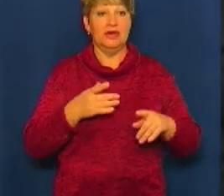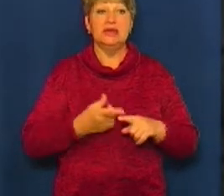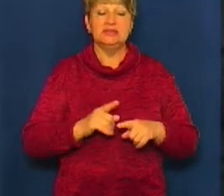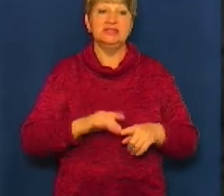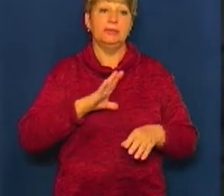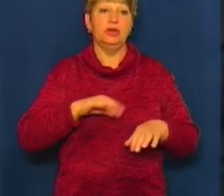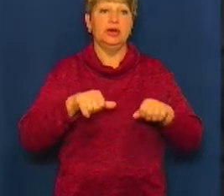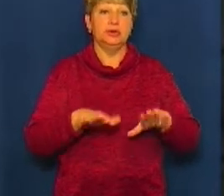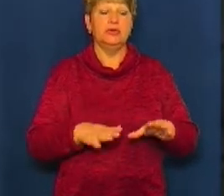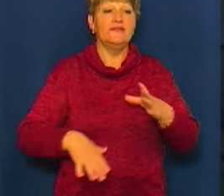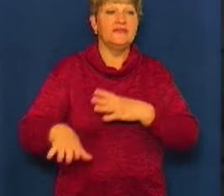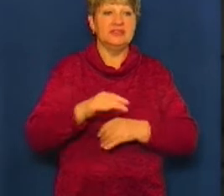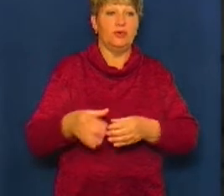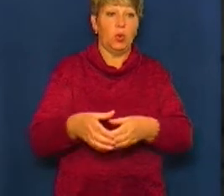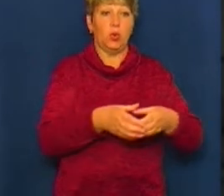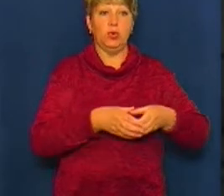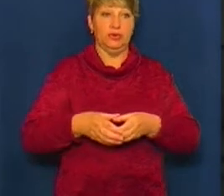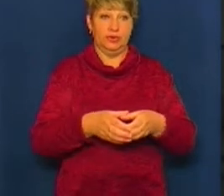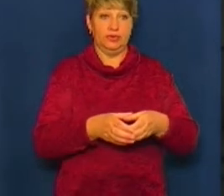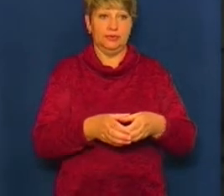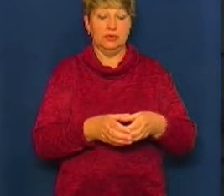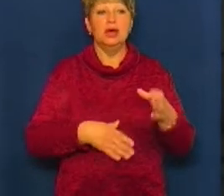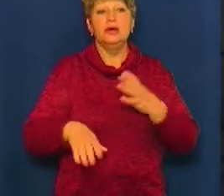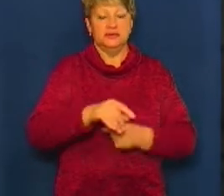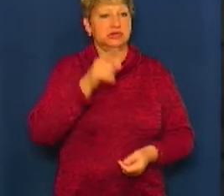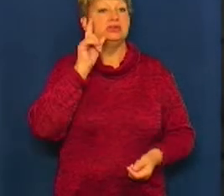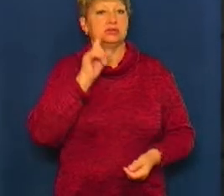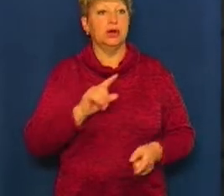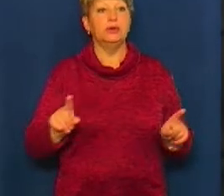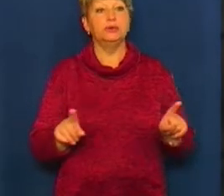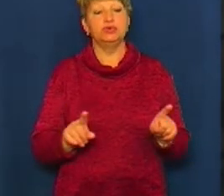рішення всього колективу, тому що всі знають, що